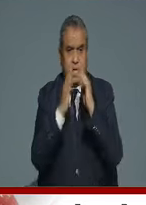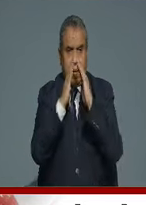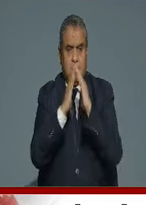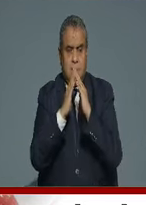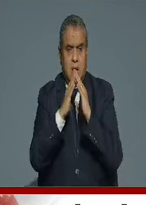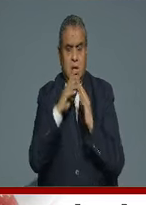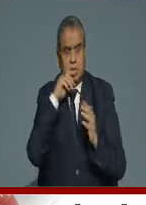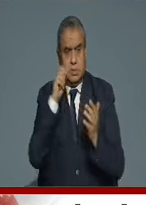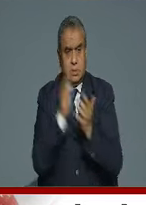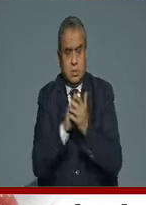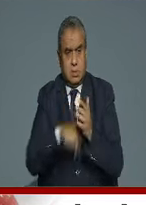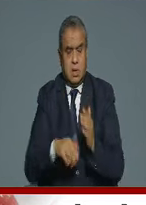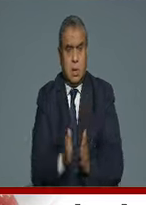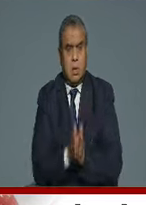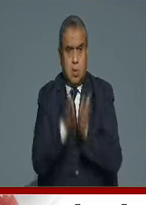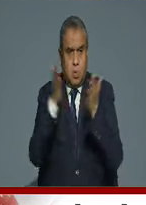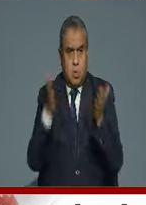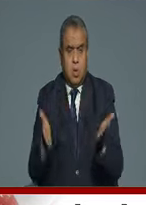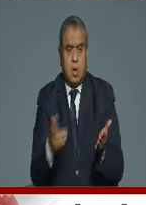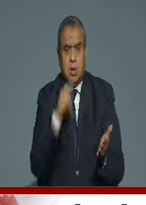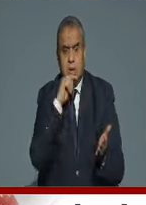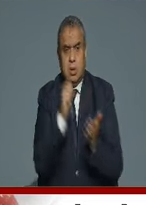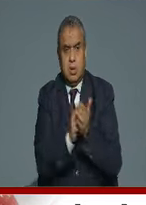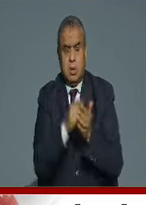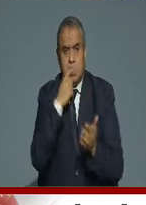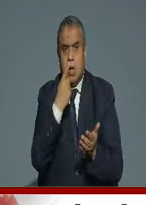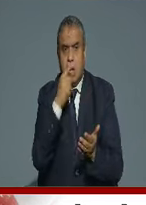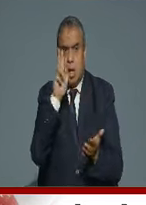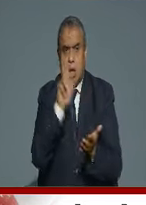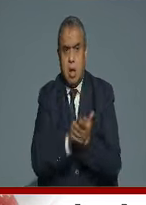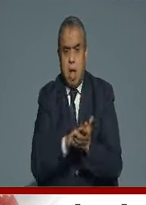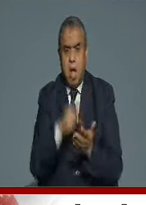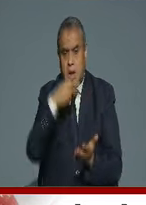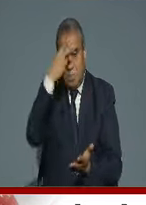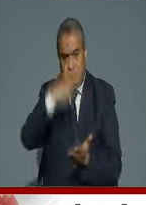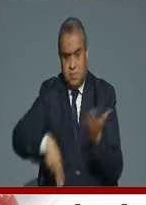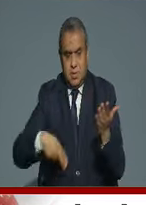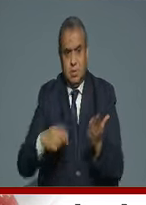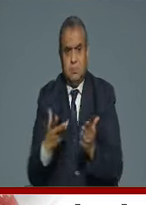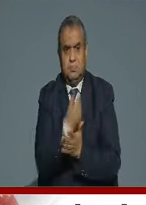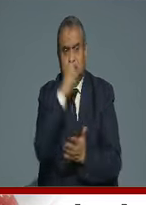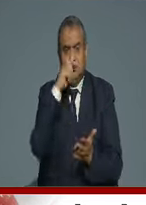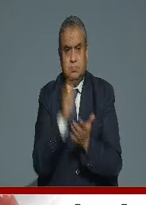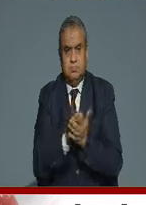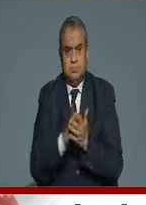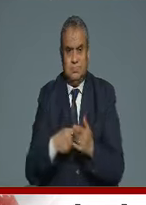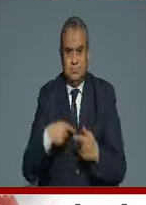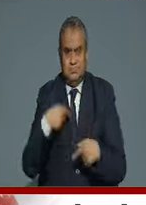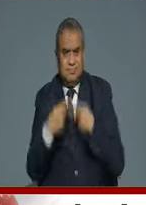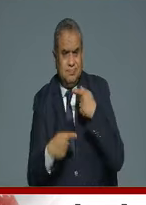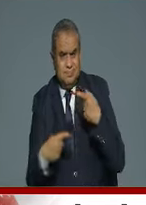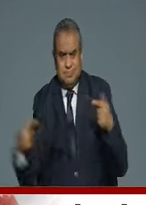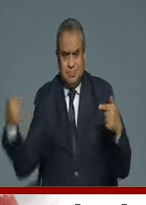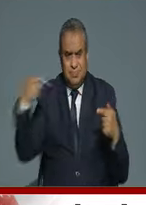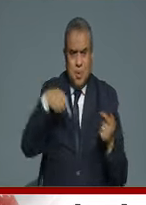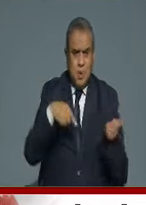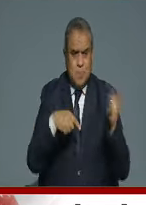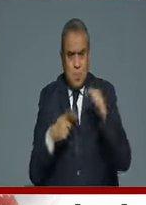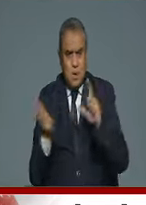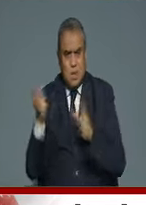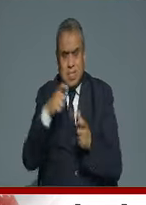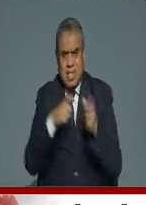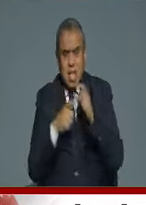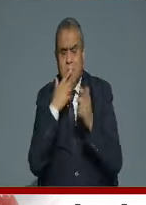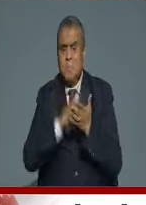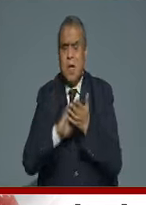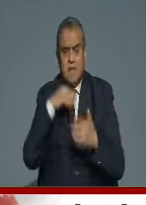بشكل واضح، والقرار اتخذ في ثانية ومن غير إحراج ولا أي حاجة. أنا بقول الكلام